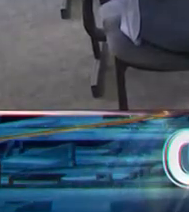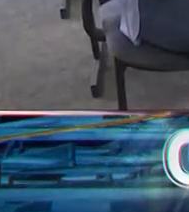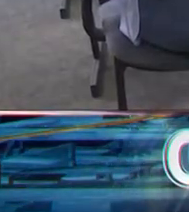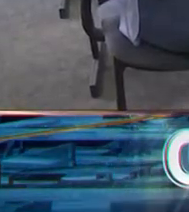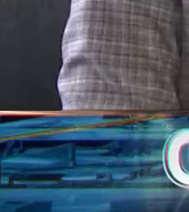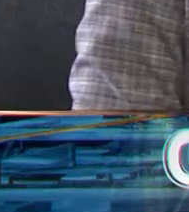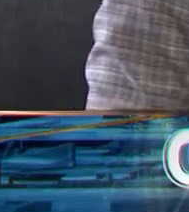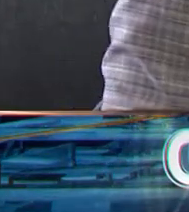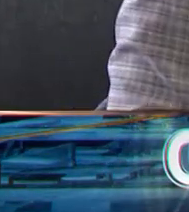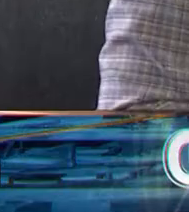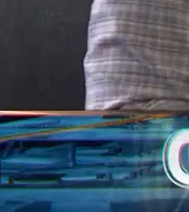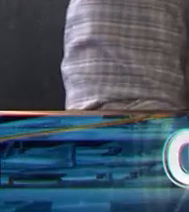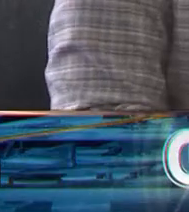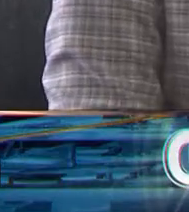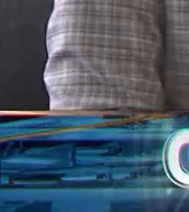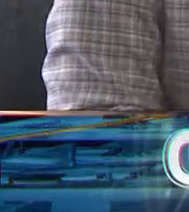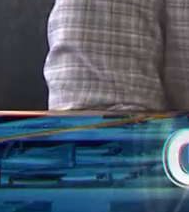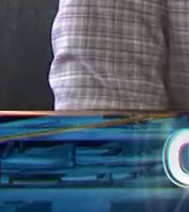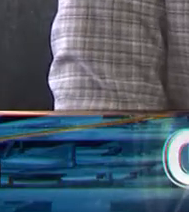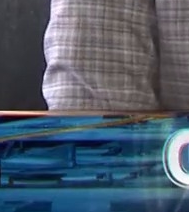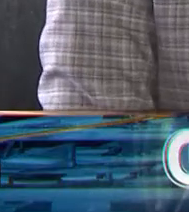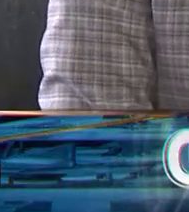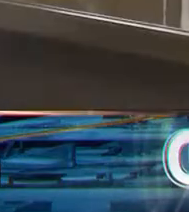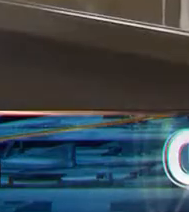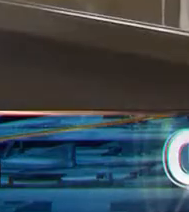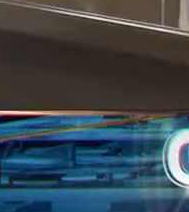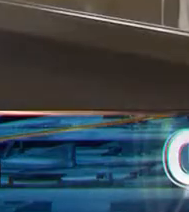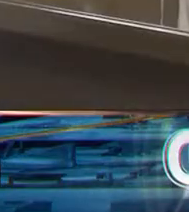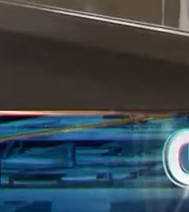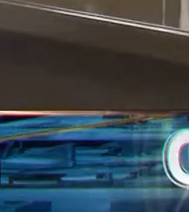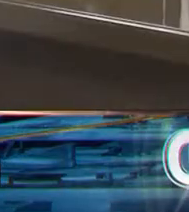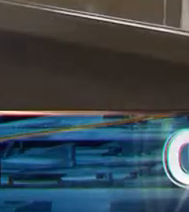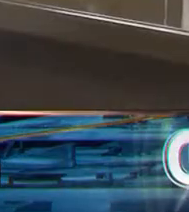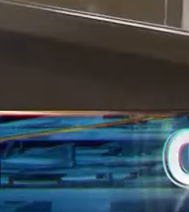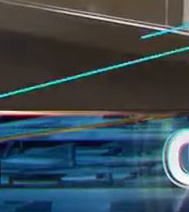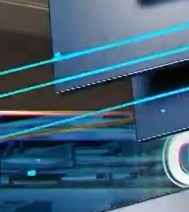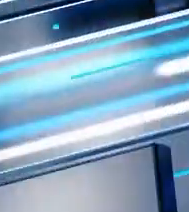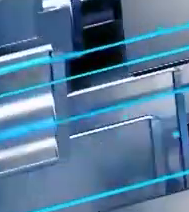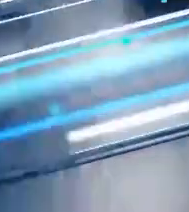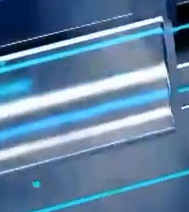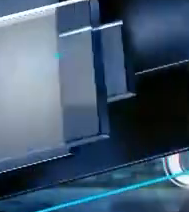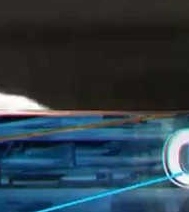медико-социальной реабилитации и психотерапии антикоррупционная служба провела специально мониторинг